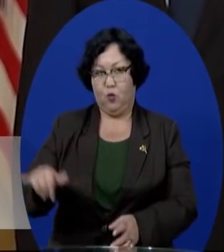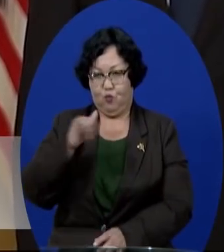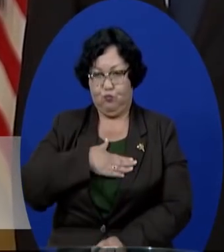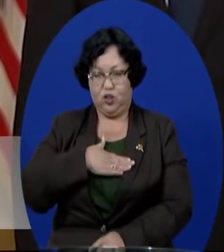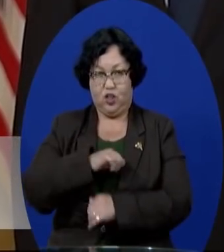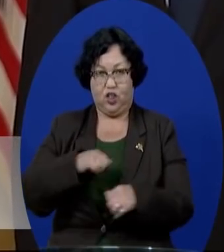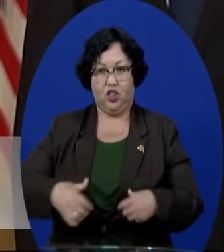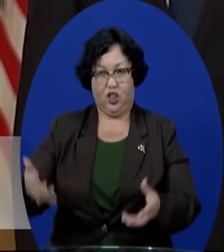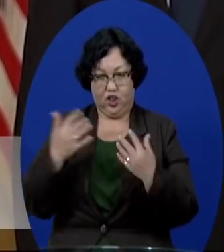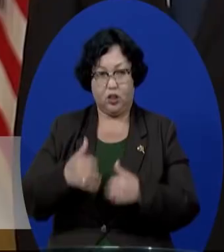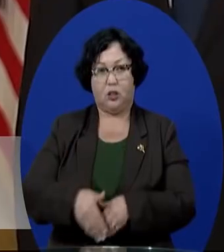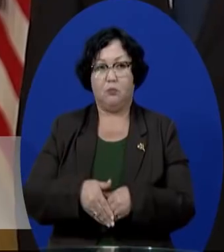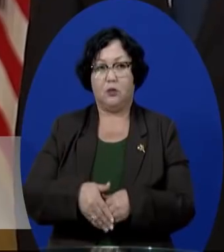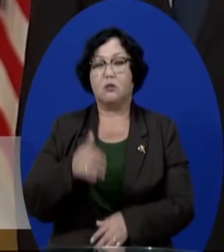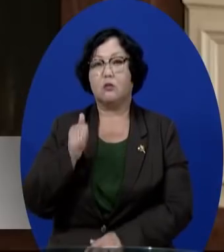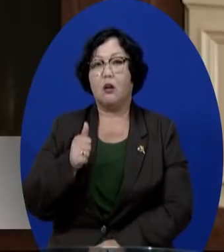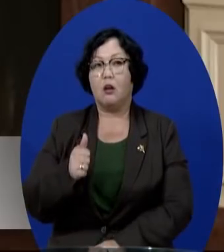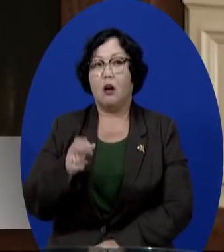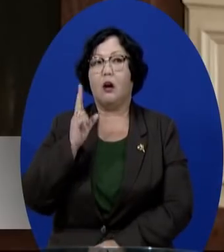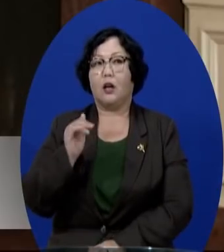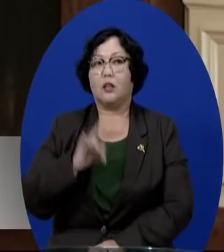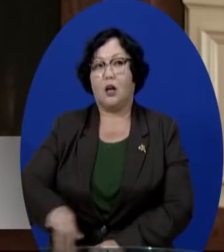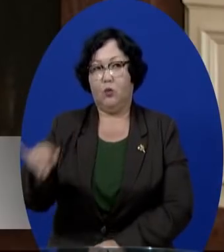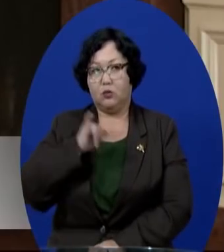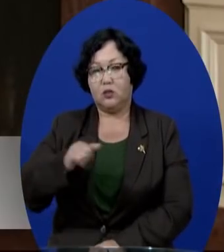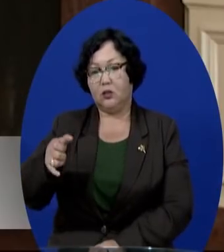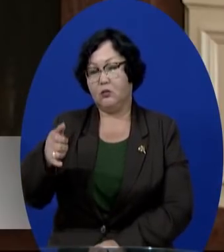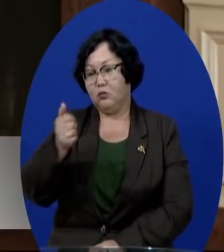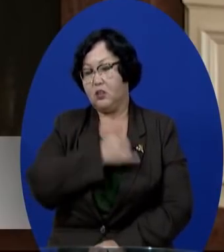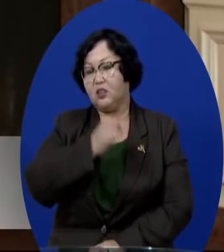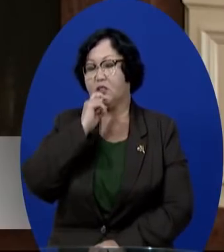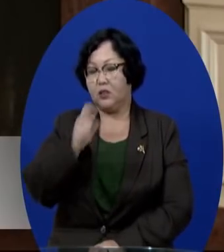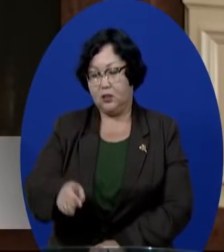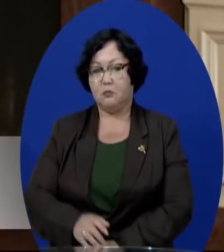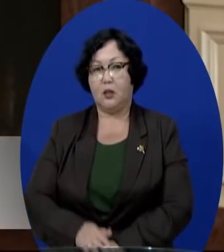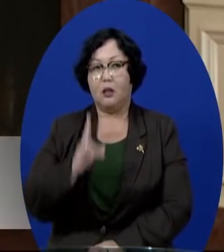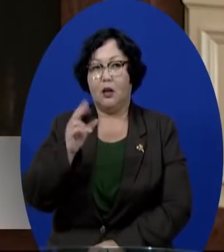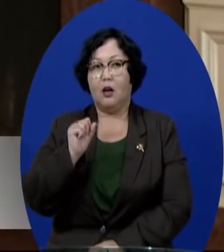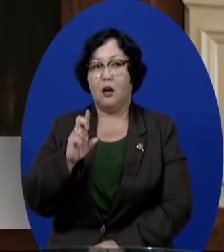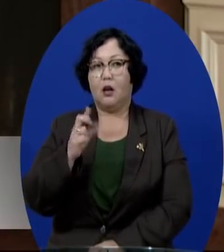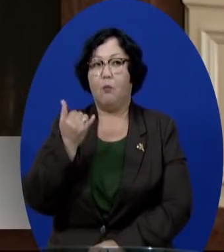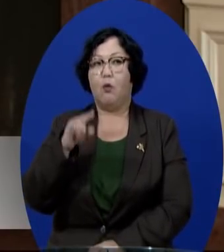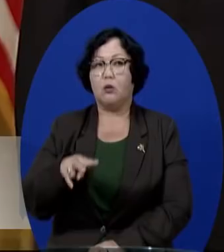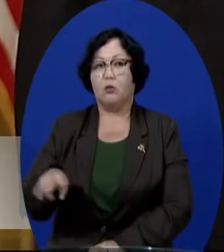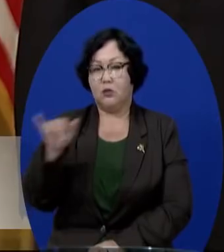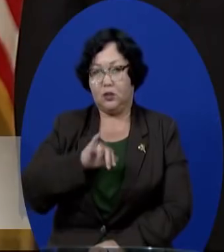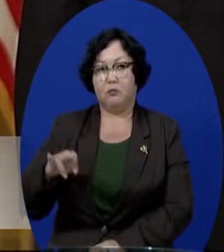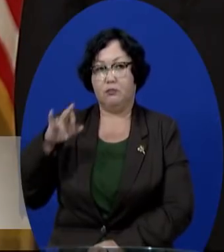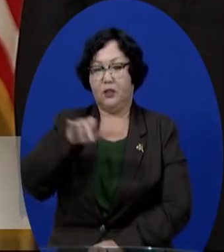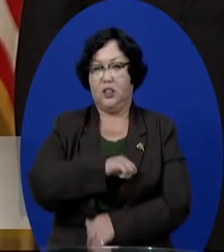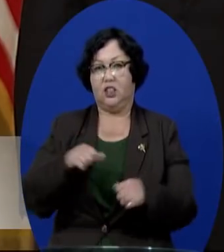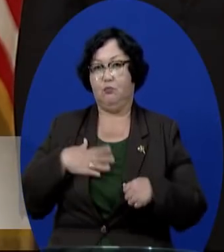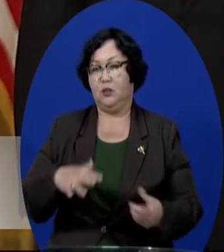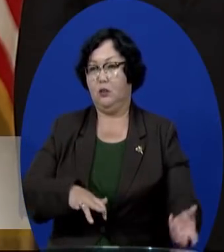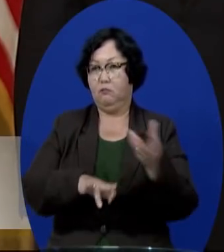үзүүлж байгаад талархаж байна гэж Катарын эмирт илэрхийлжээ. Мөн тэрээр Кабулын нисэх буудлаас иргэдээ татаж байгаа үйл явцыг агаарын